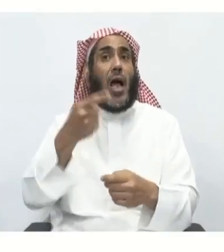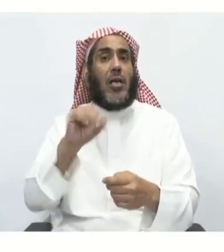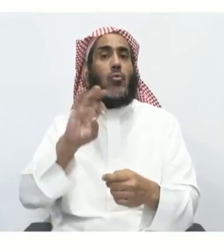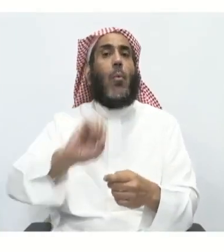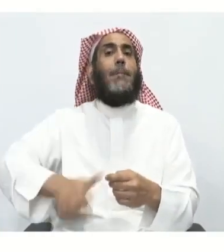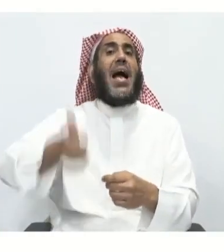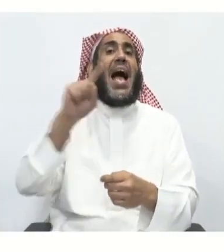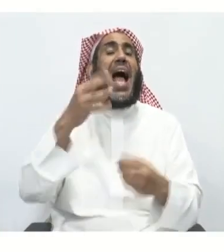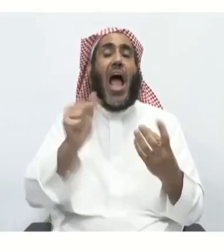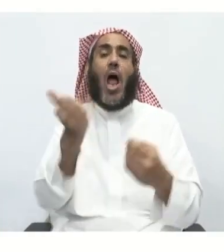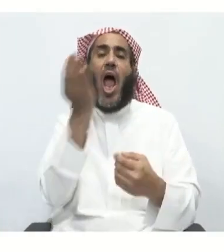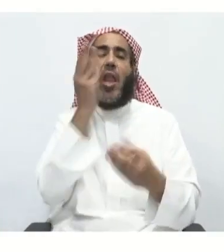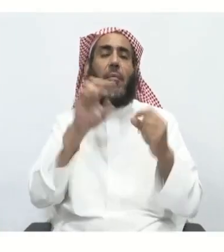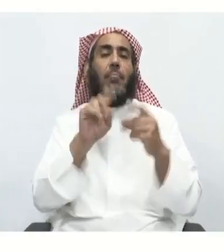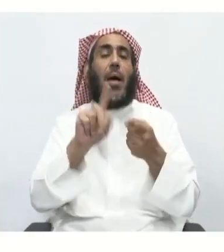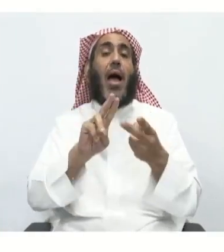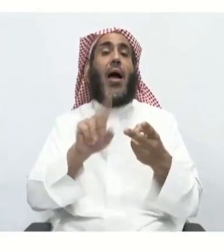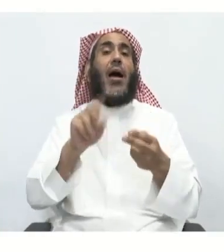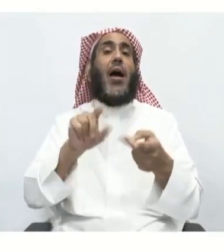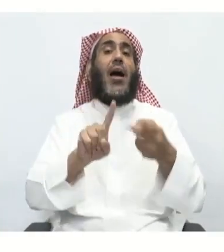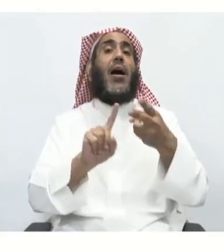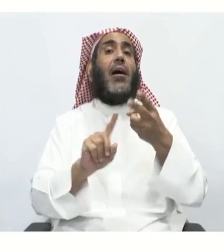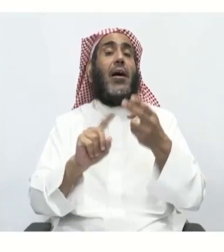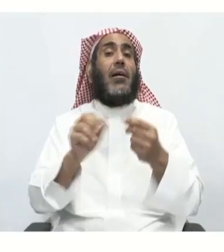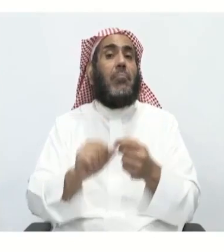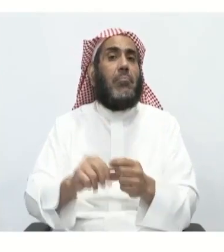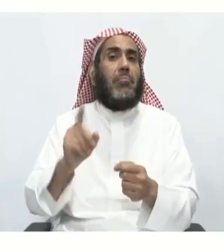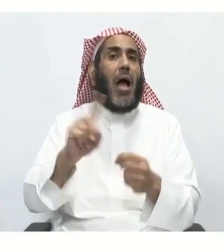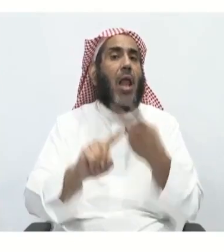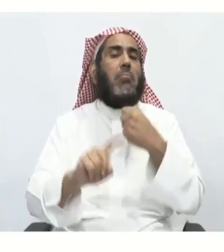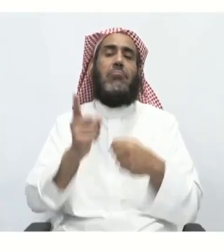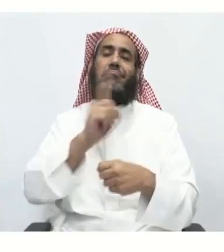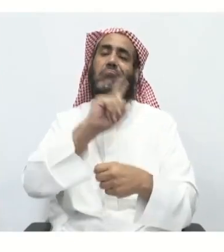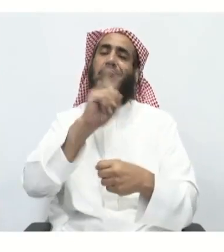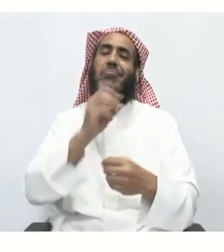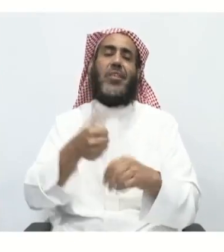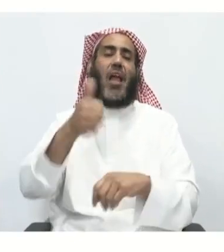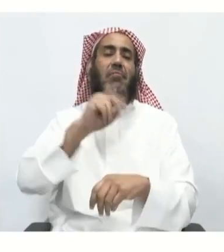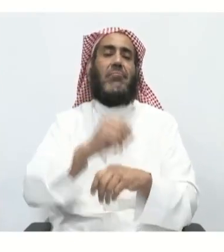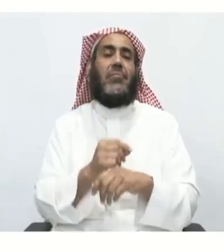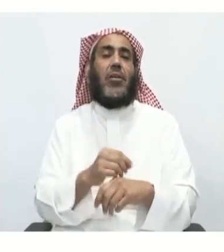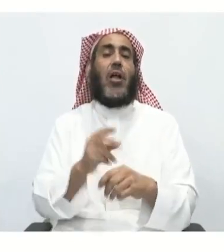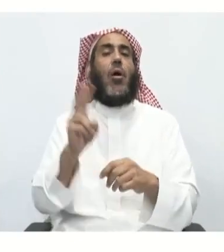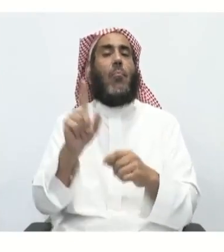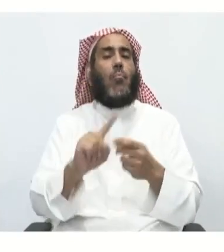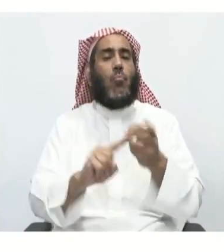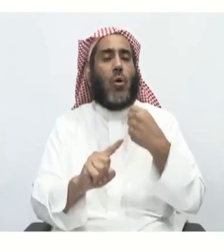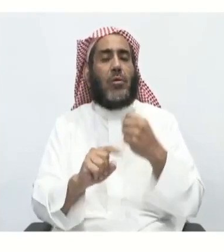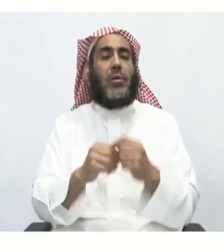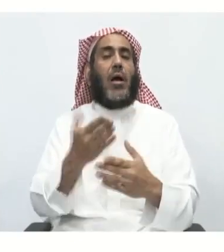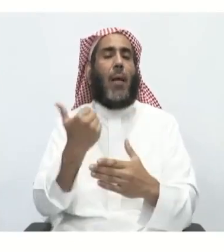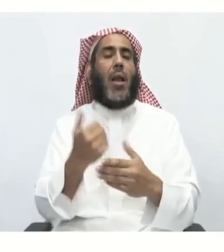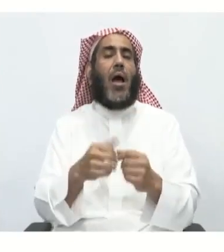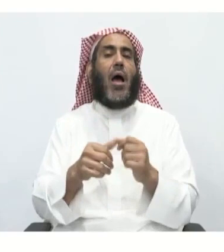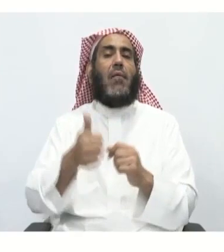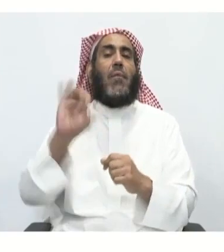ماء وهنا رايت ماء في النهر ما لا تاتي الف هنا زياده لكنها منونه تنوين نصب لان قبلها